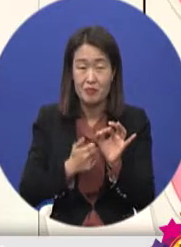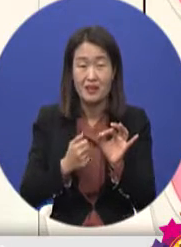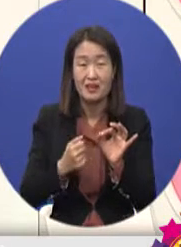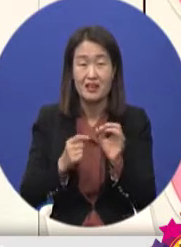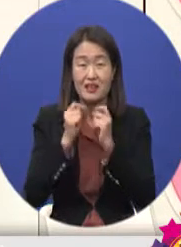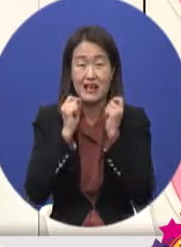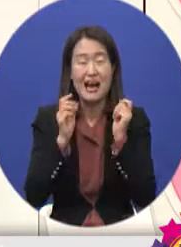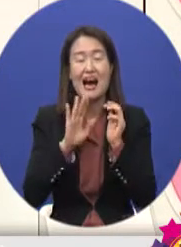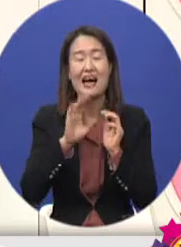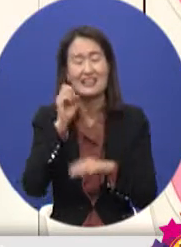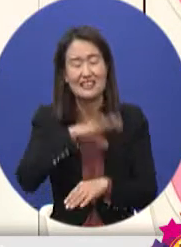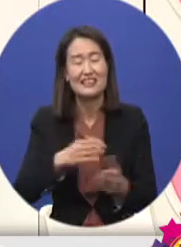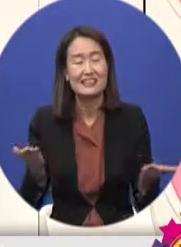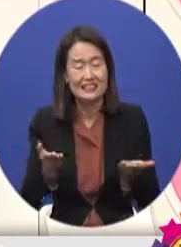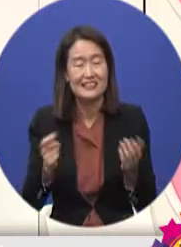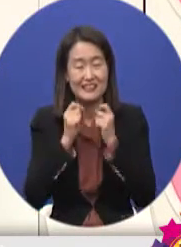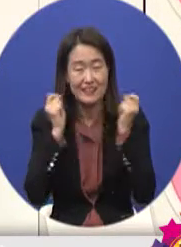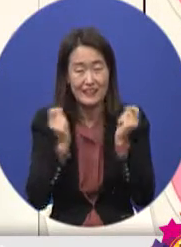아, 경리요. 예.